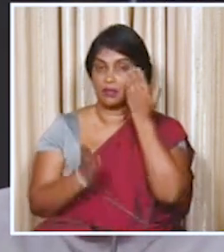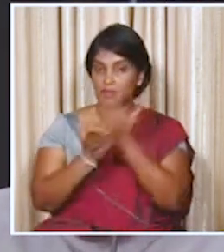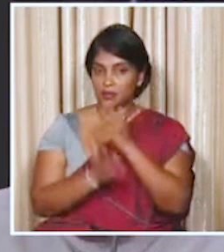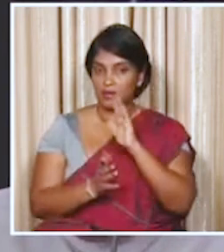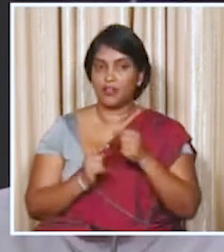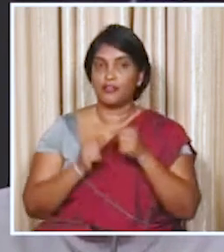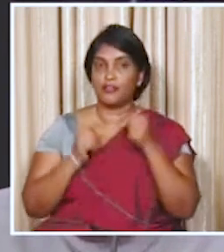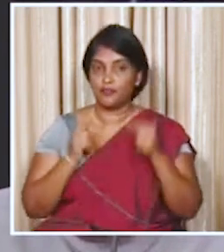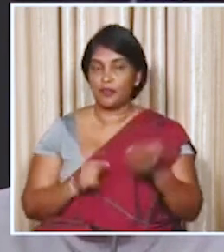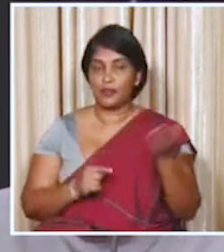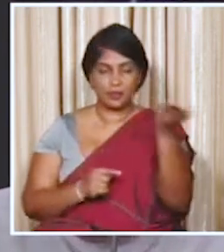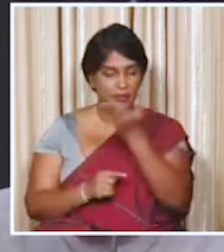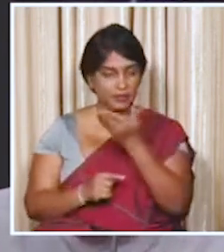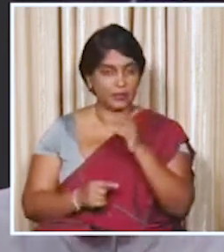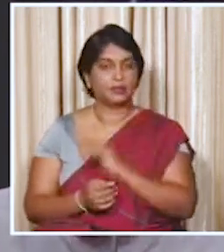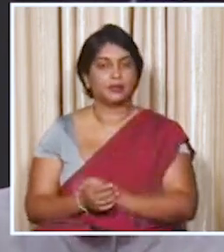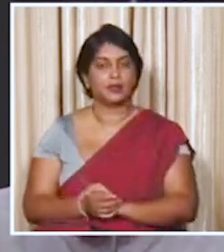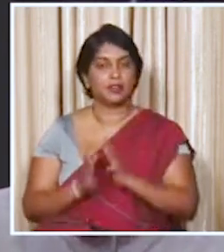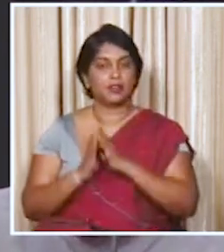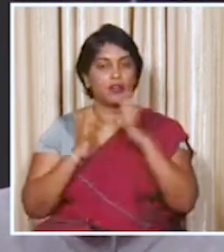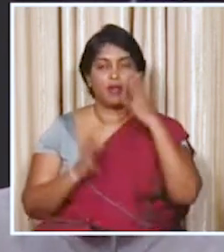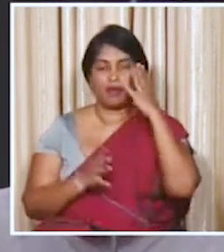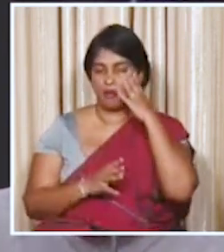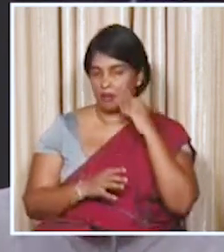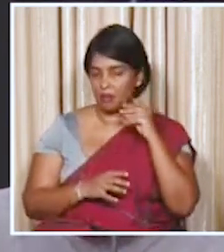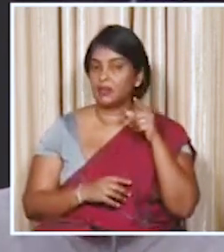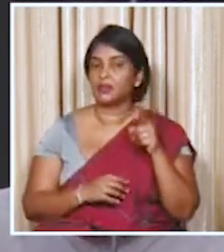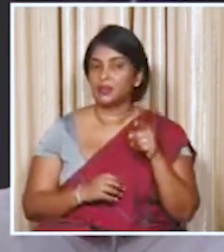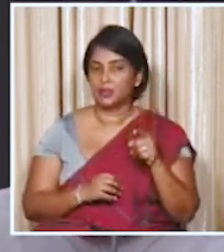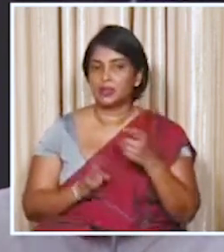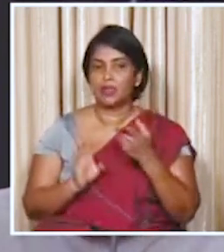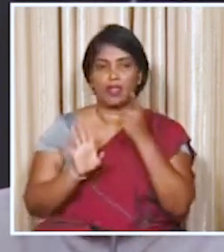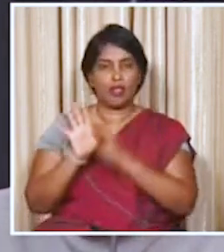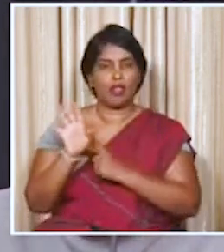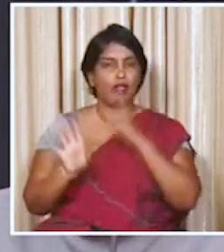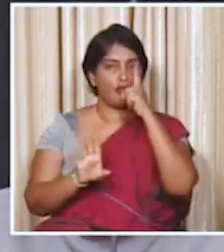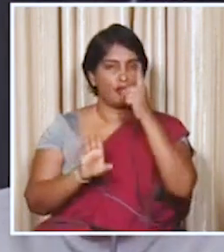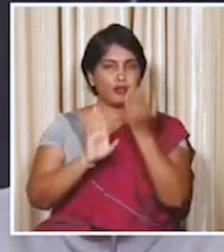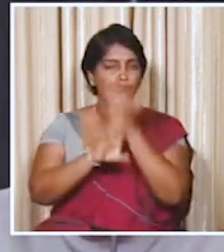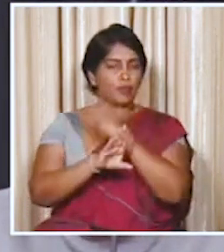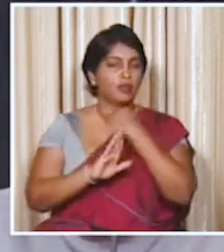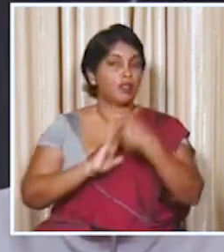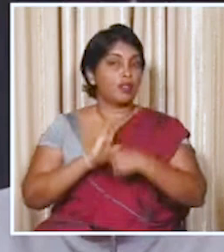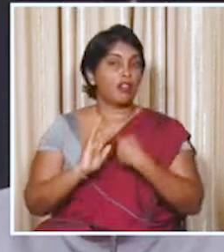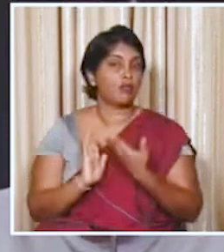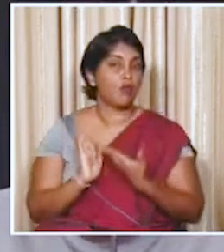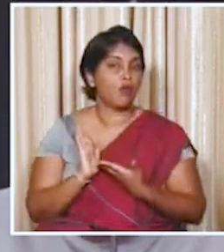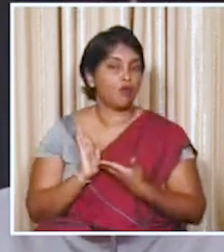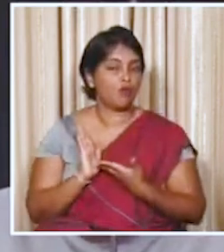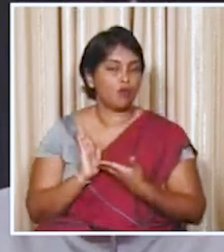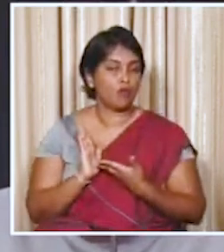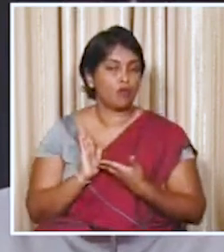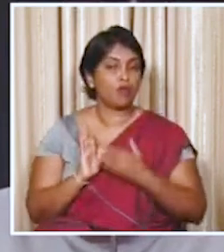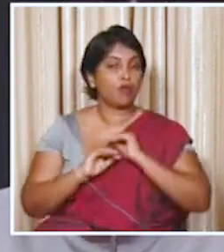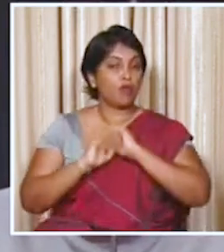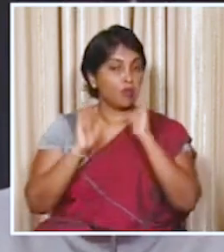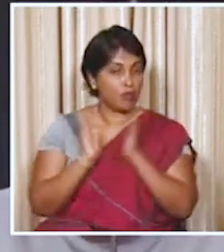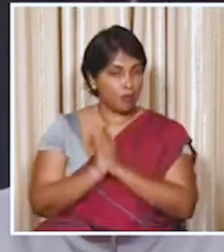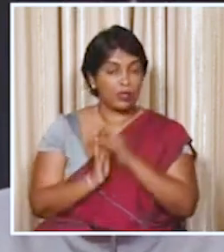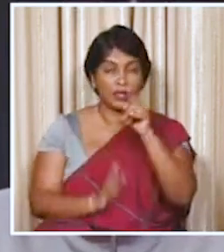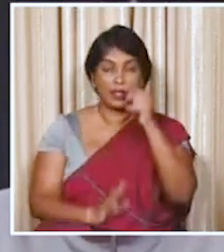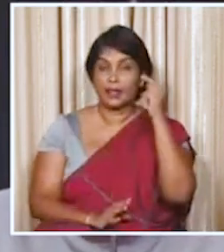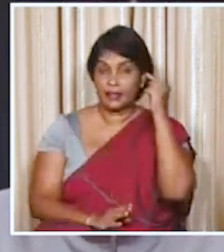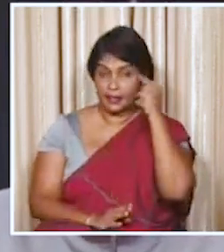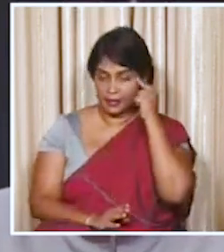kota vipaksi obat tu mala ter. Budak kamera takai, mira urut dekat khali mira tak tipu kohi dikir. Mereo kubu obat umala